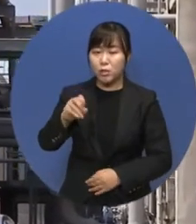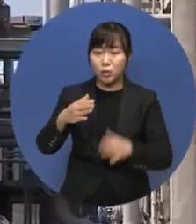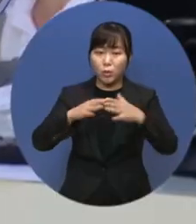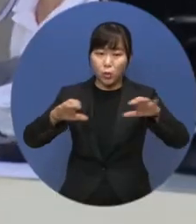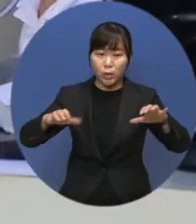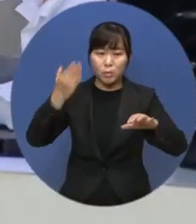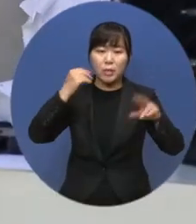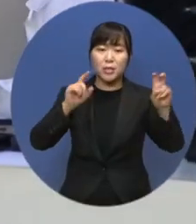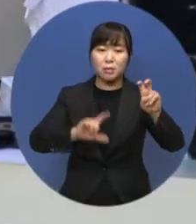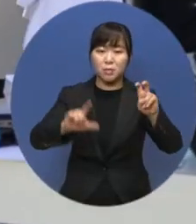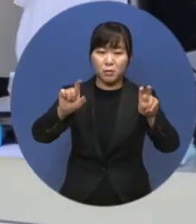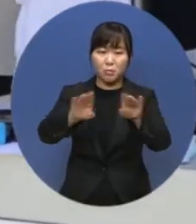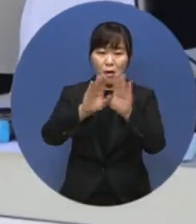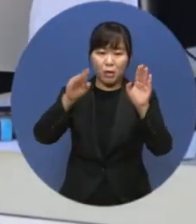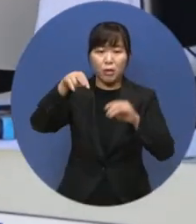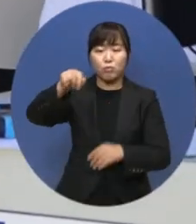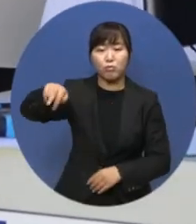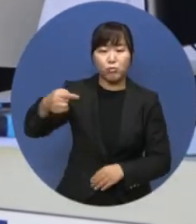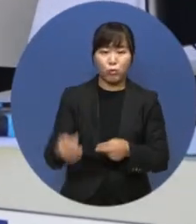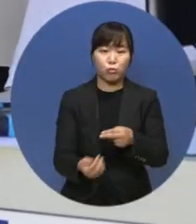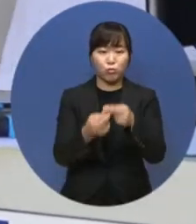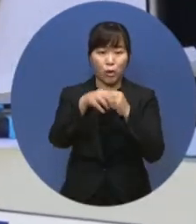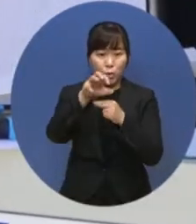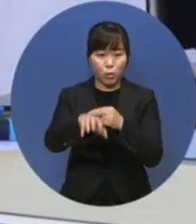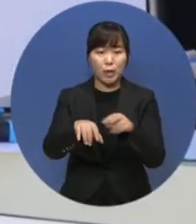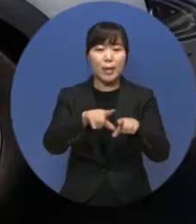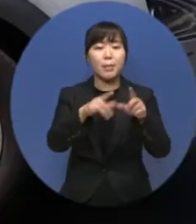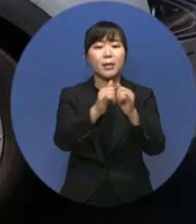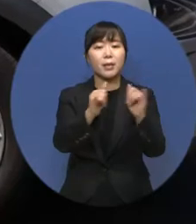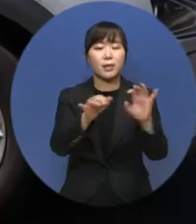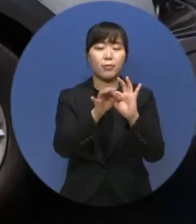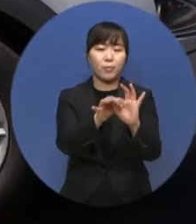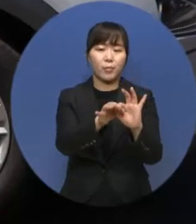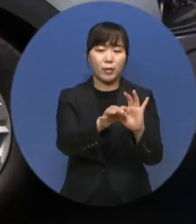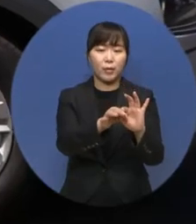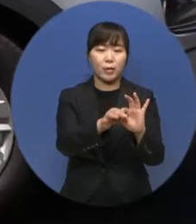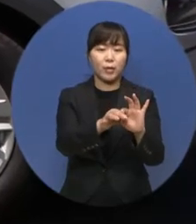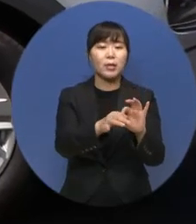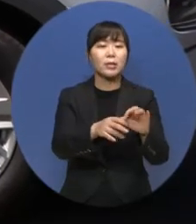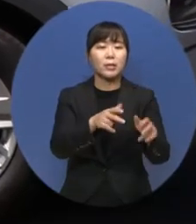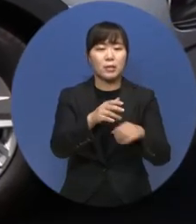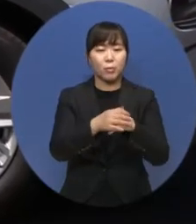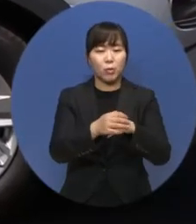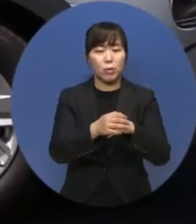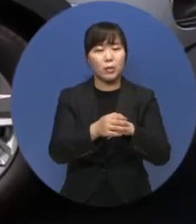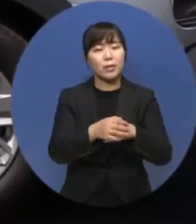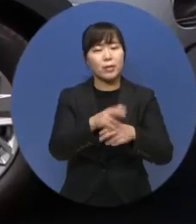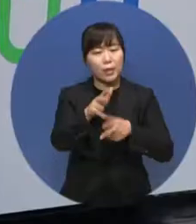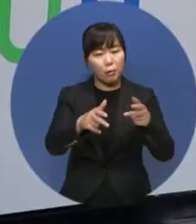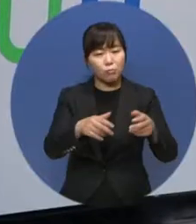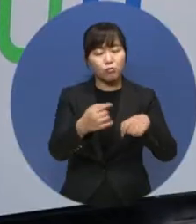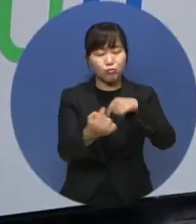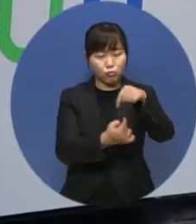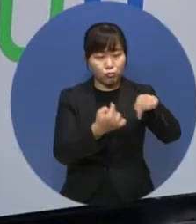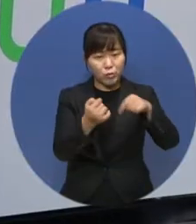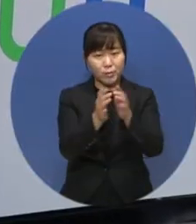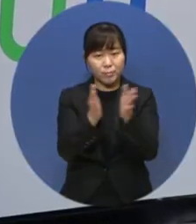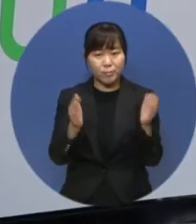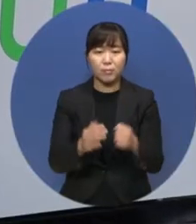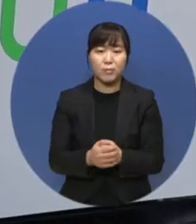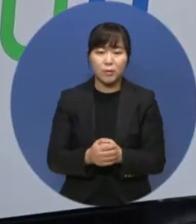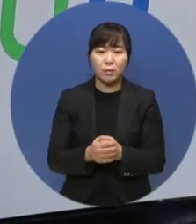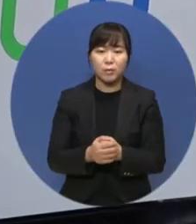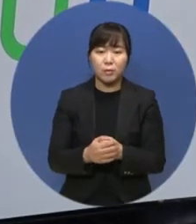20일 준공한 수소 충전소는 일반인을 대상으로 상업 운전에 들어갔습니다. 여수